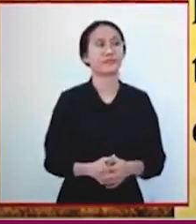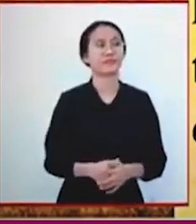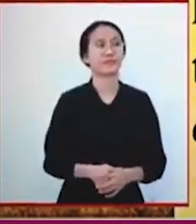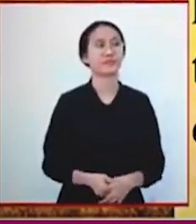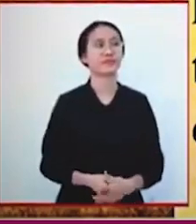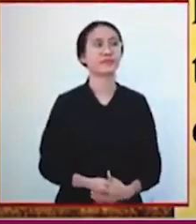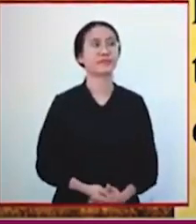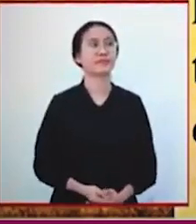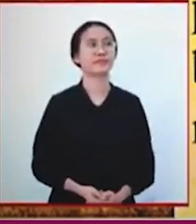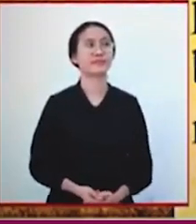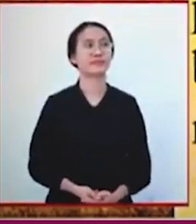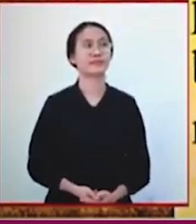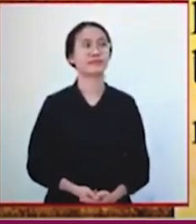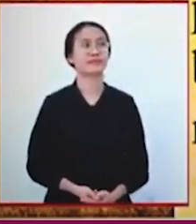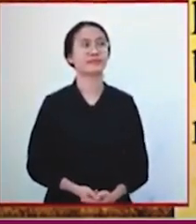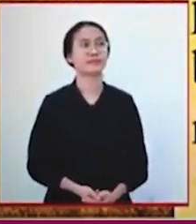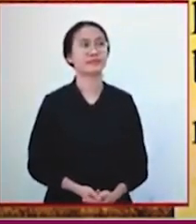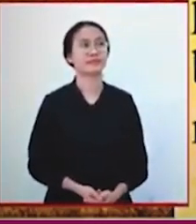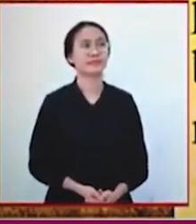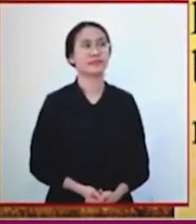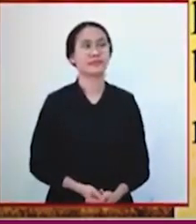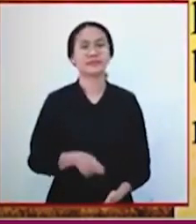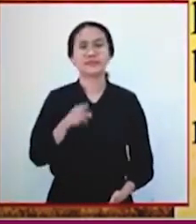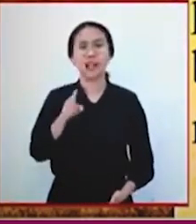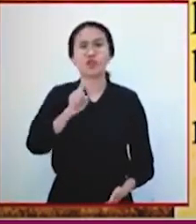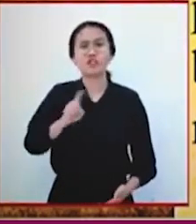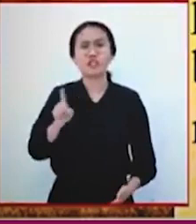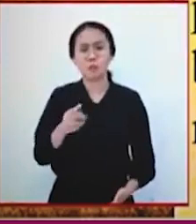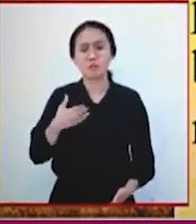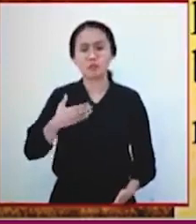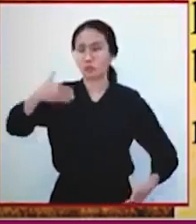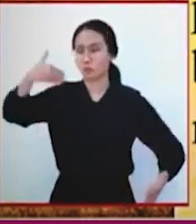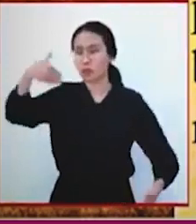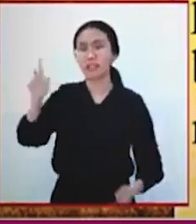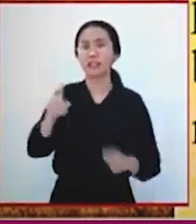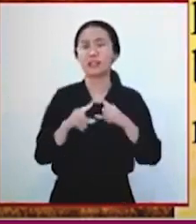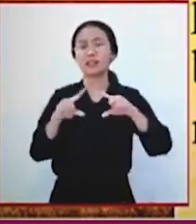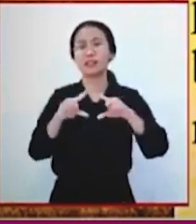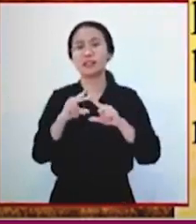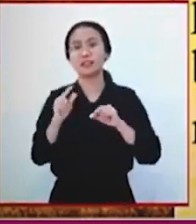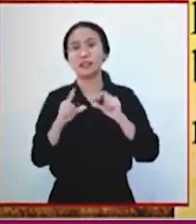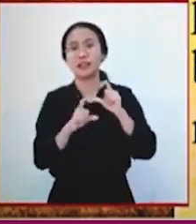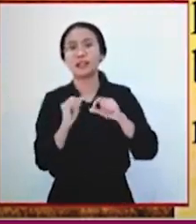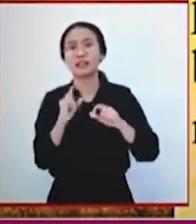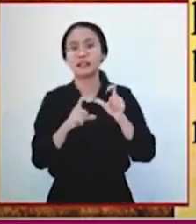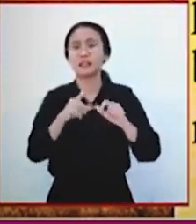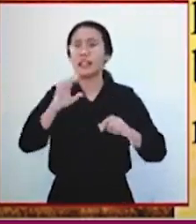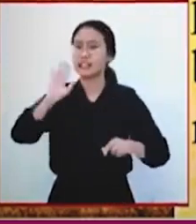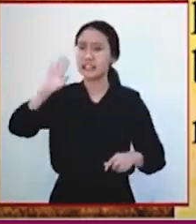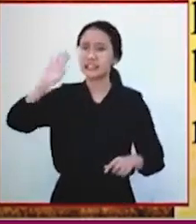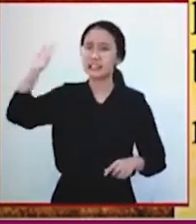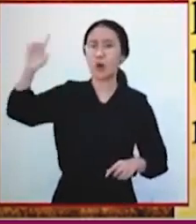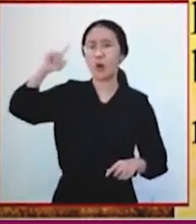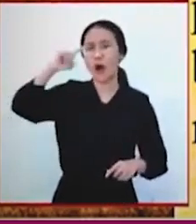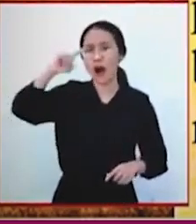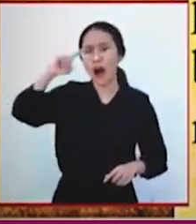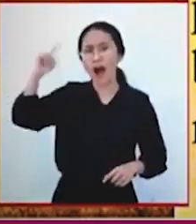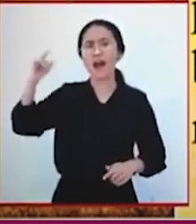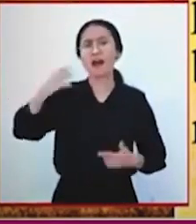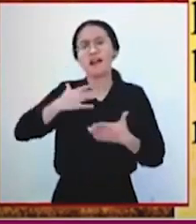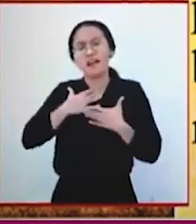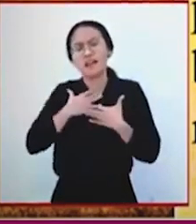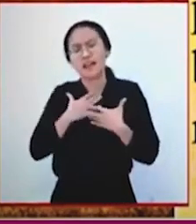Itulah sebabnya maka aku dahulu mereka di-like tarsus Sebab aku tahu engkaulah Allah yang pengasih penyayang panjang sabar